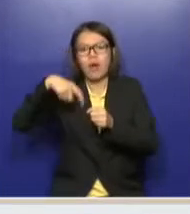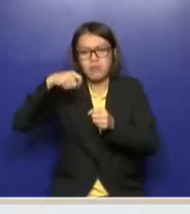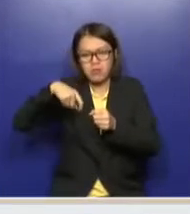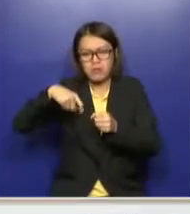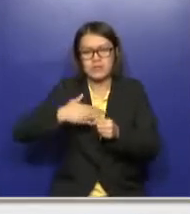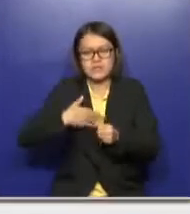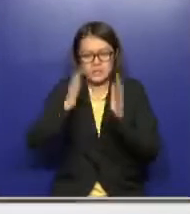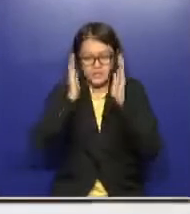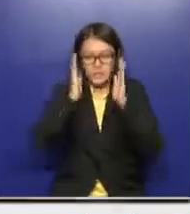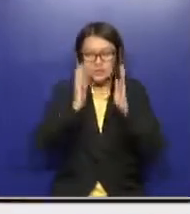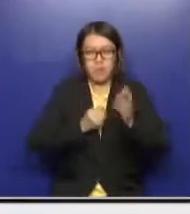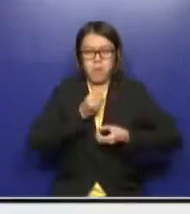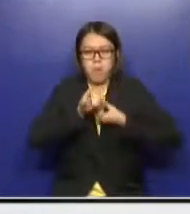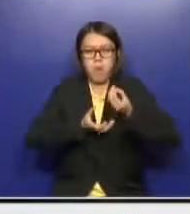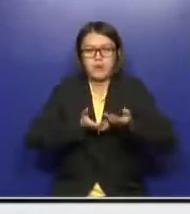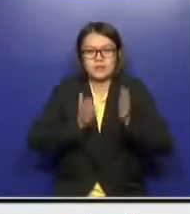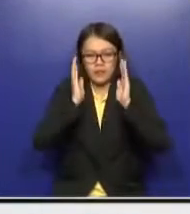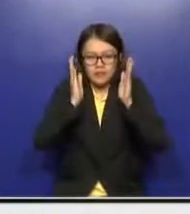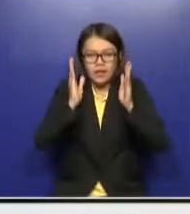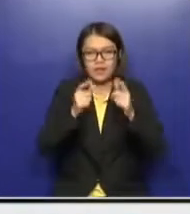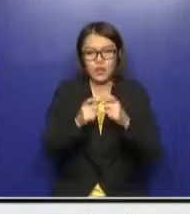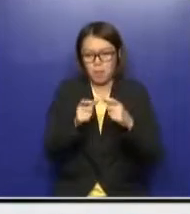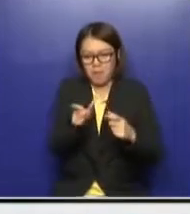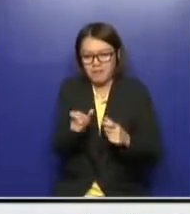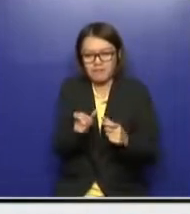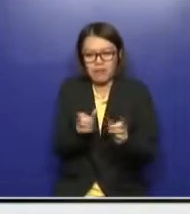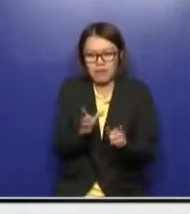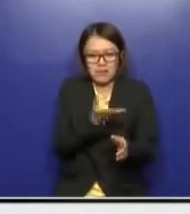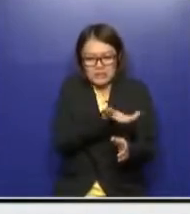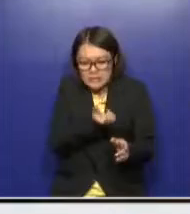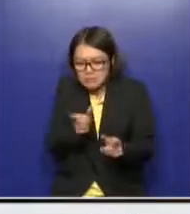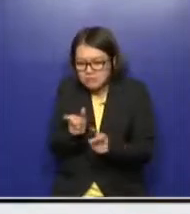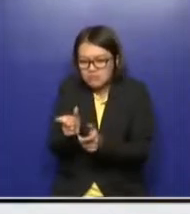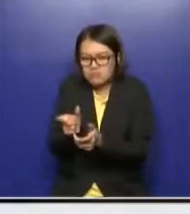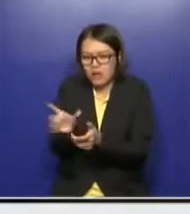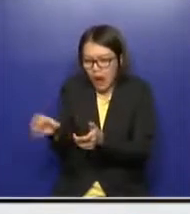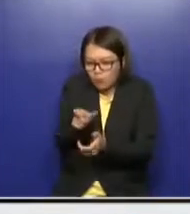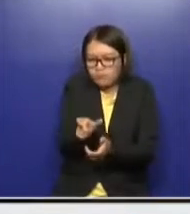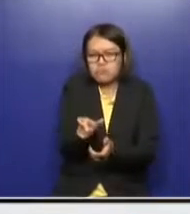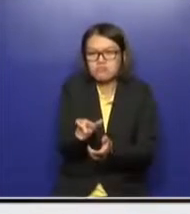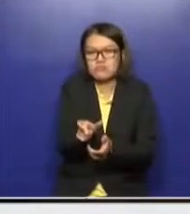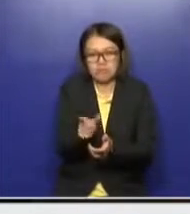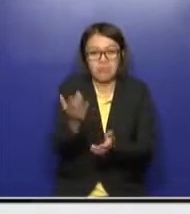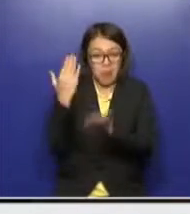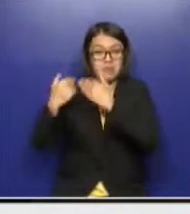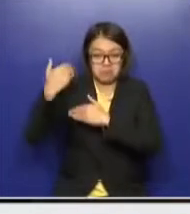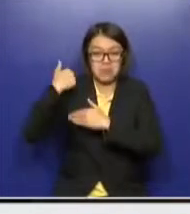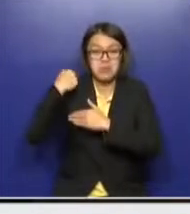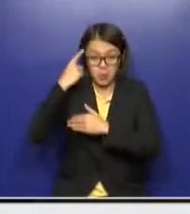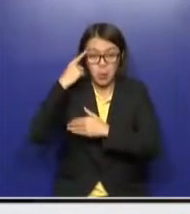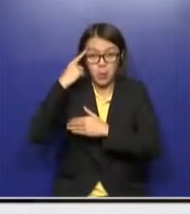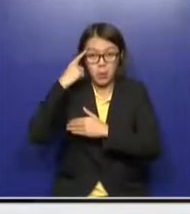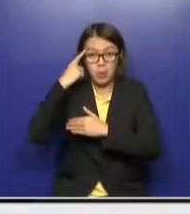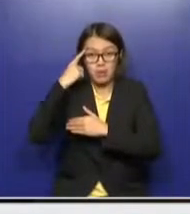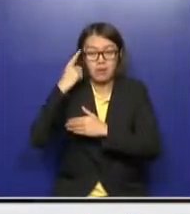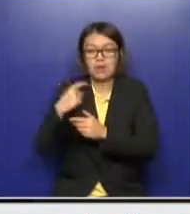ใจมาแล้วว่าดิฉันจะต้องพูดเรื่องการเสียบบัตรแทนกันเพราะมันเป็นประวัติศาสตร์ท่านก็ทราบดีจนต้องขึ้นลง